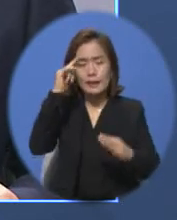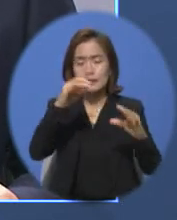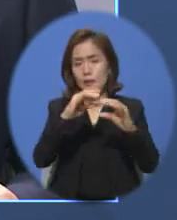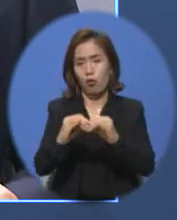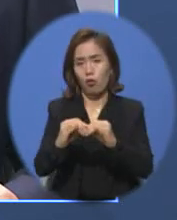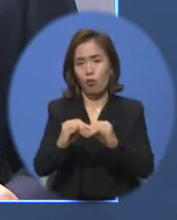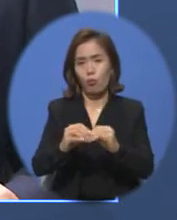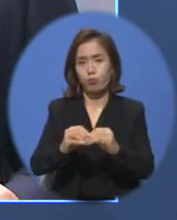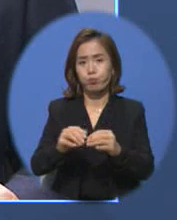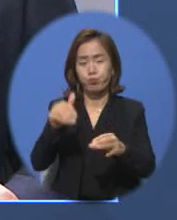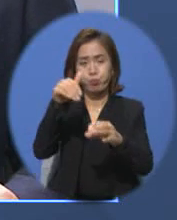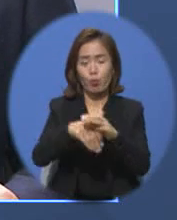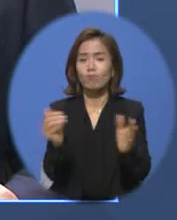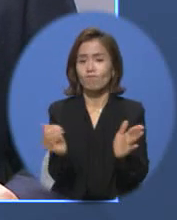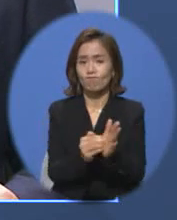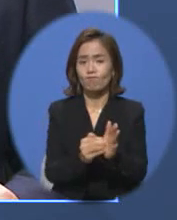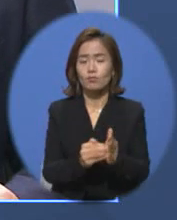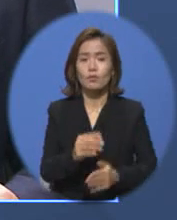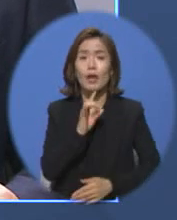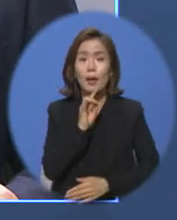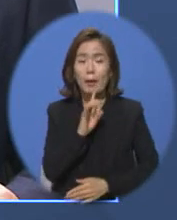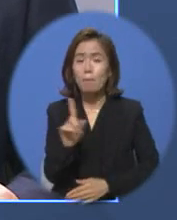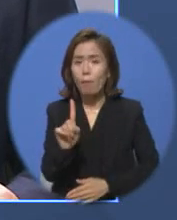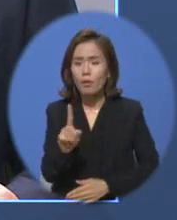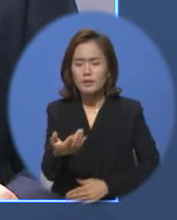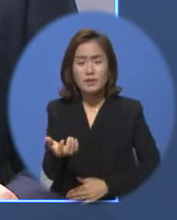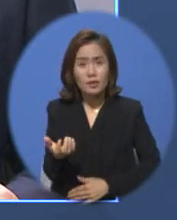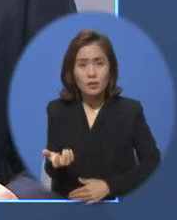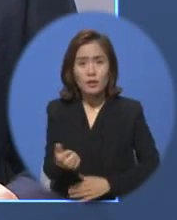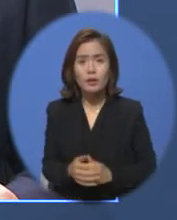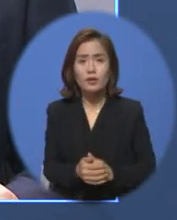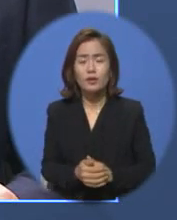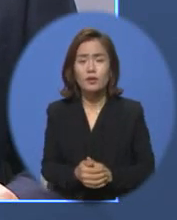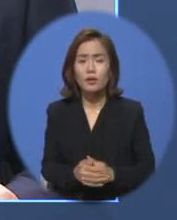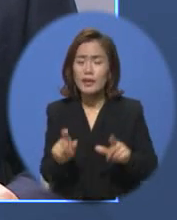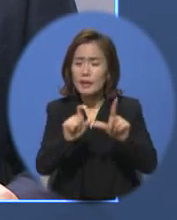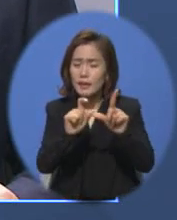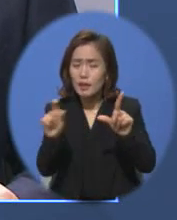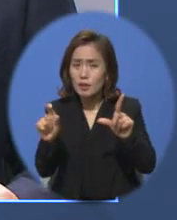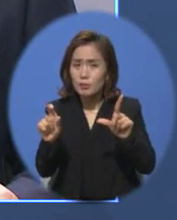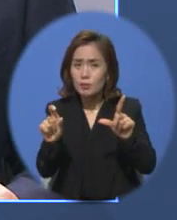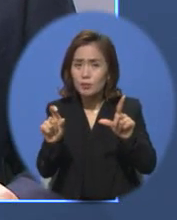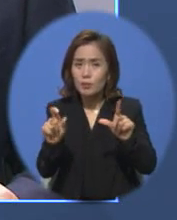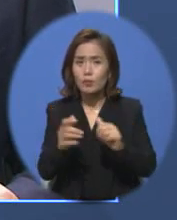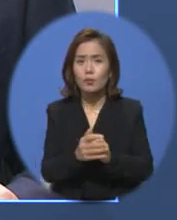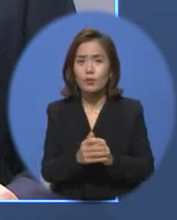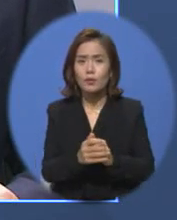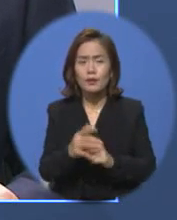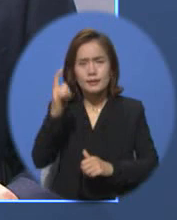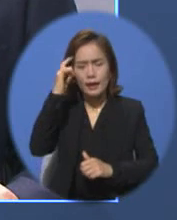검찰과경찰간의수사권한을조정하는법안에찬성표를던졌습니다.하지만 제가이전에의견을제출했던이유는